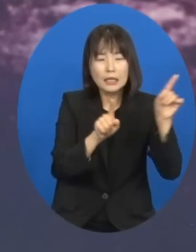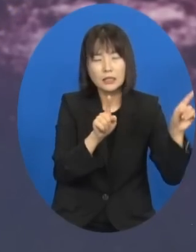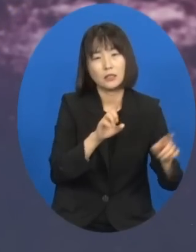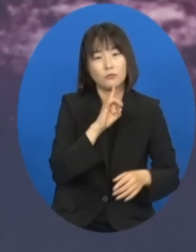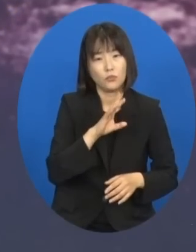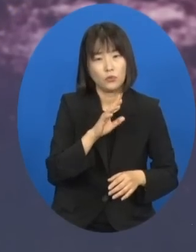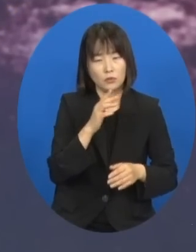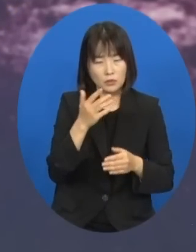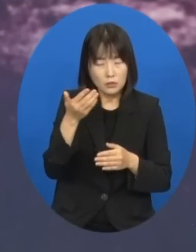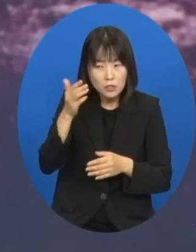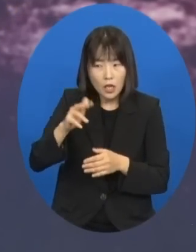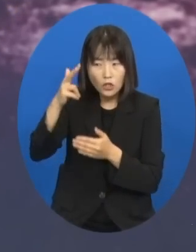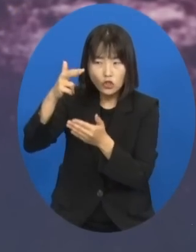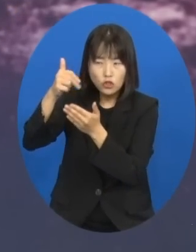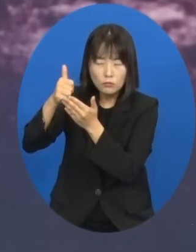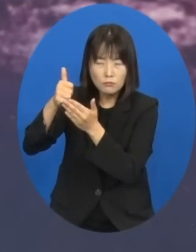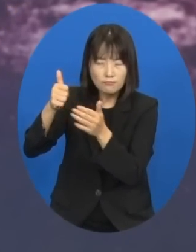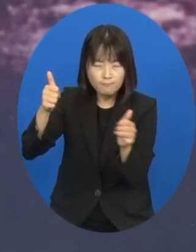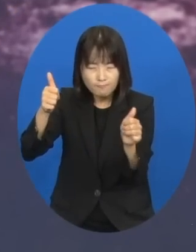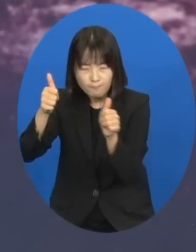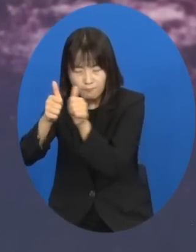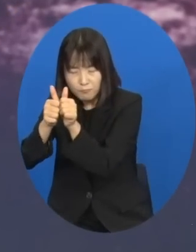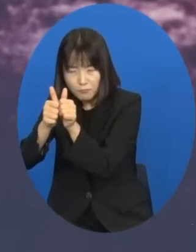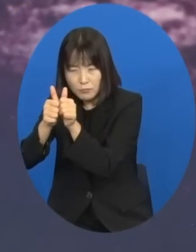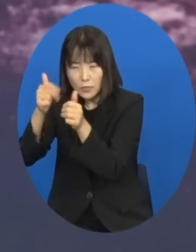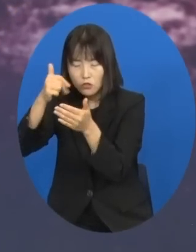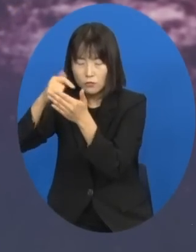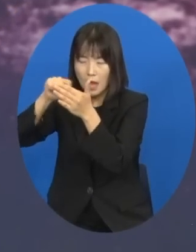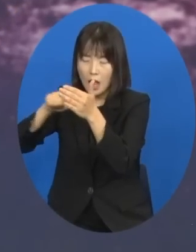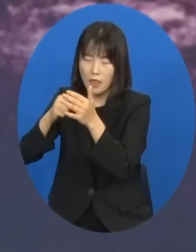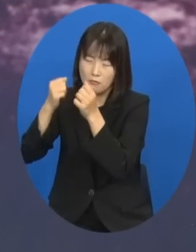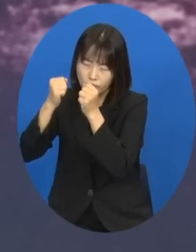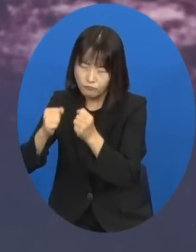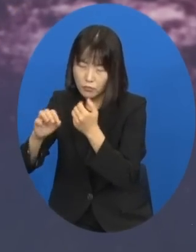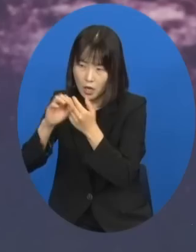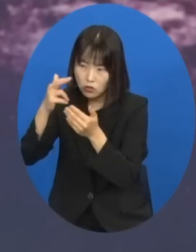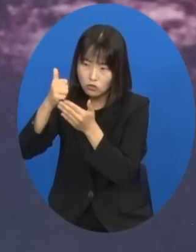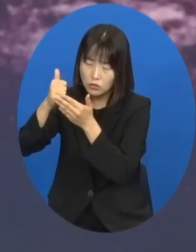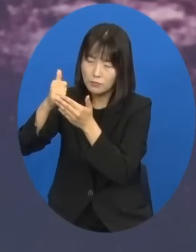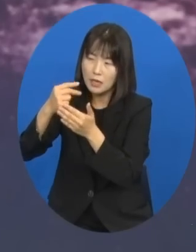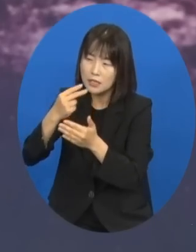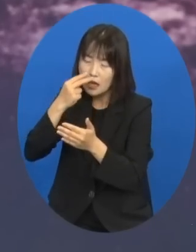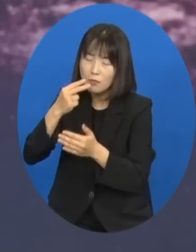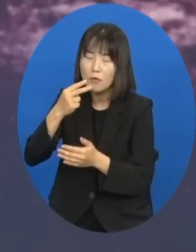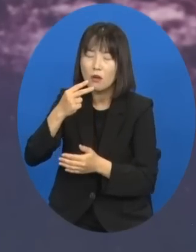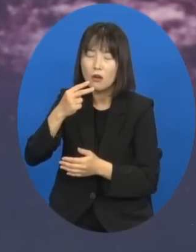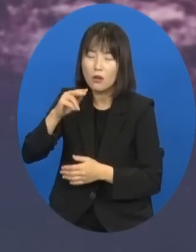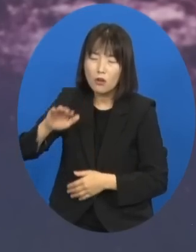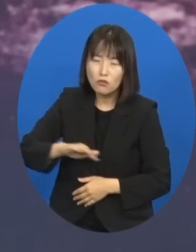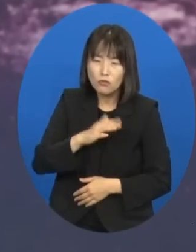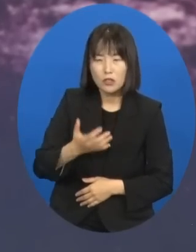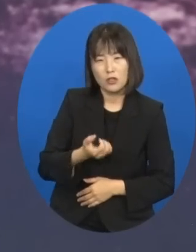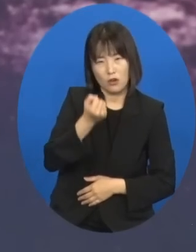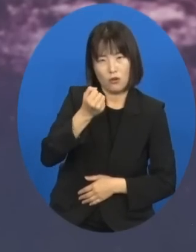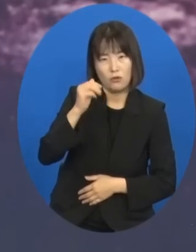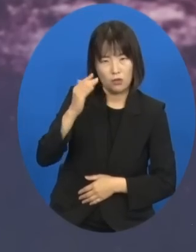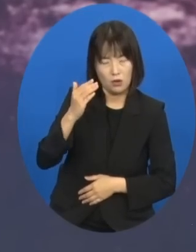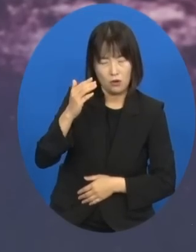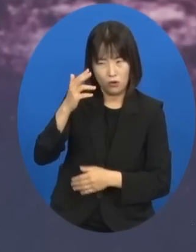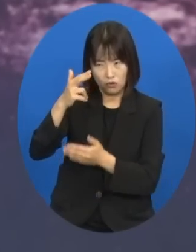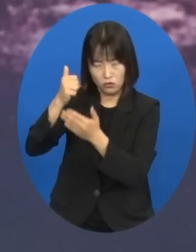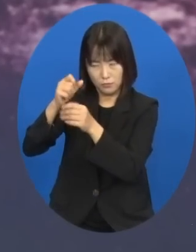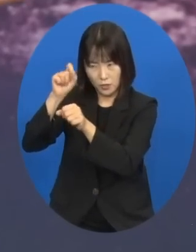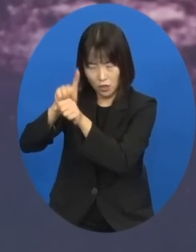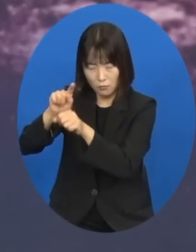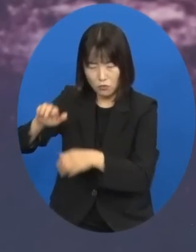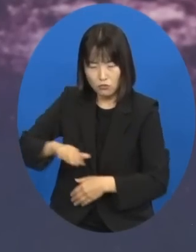안에 머물러 있으면 그분의 생명이 우리의 생명이 되고 그분의 능력이 우리의 능력이 되고 그분의 성품이 우리의 성품이 되는